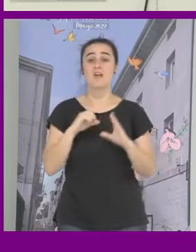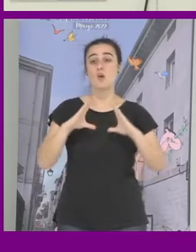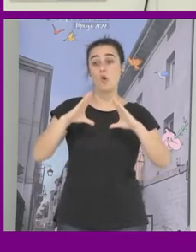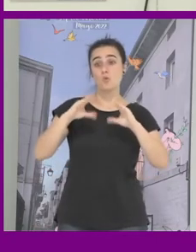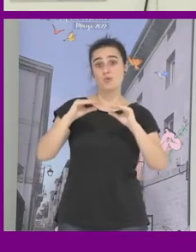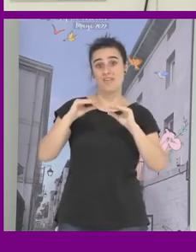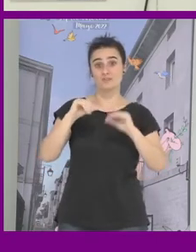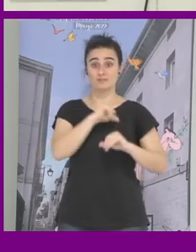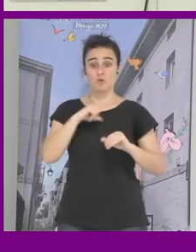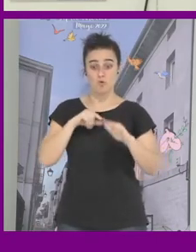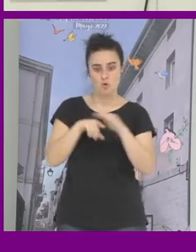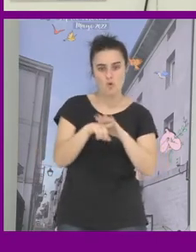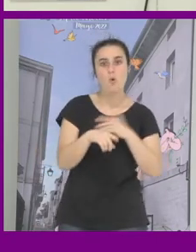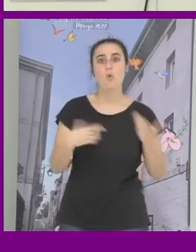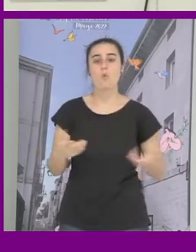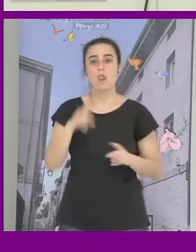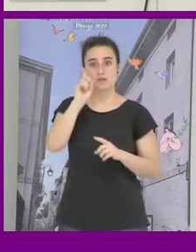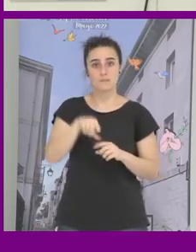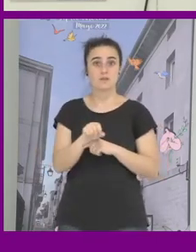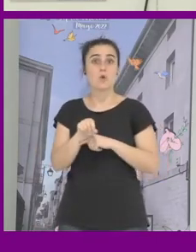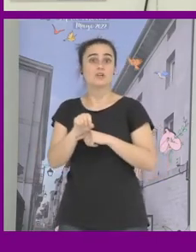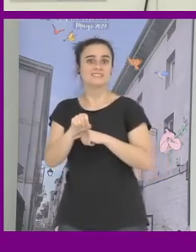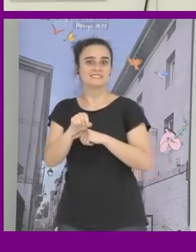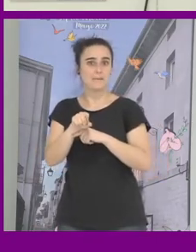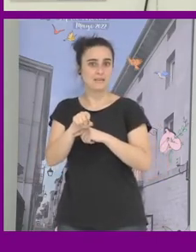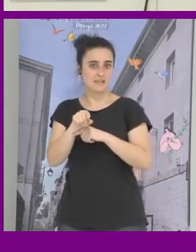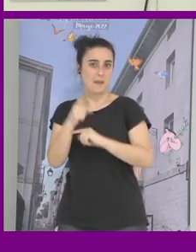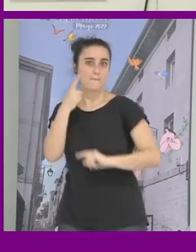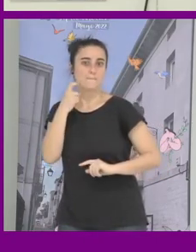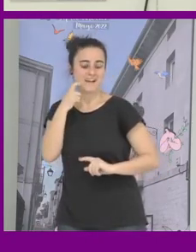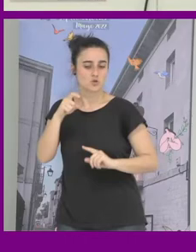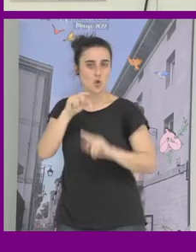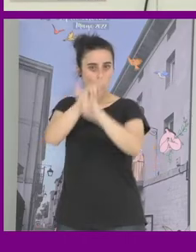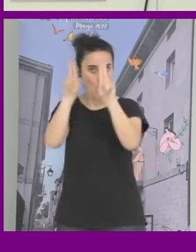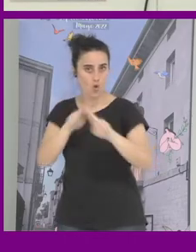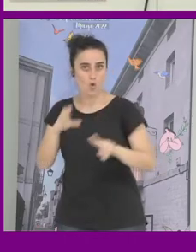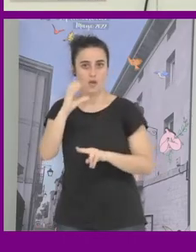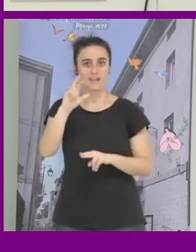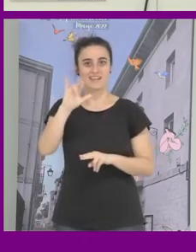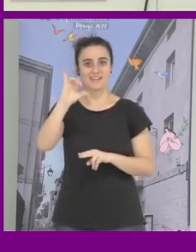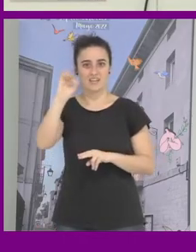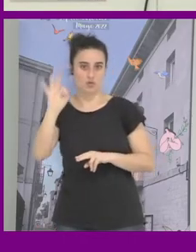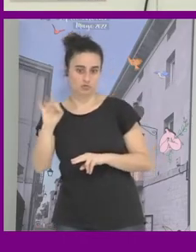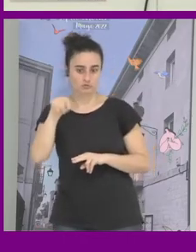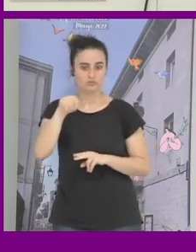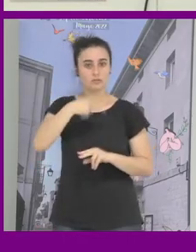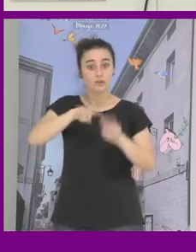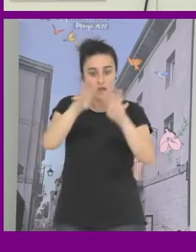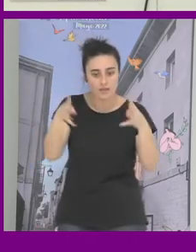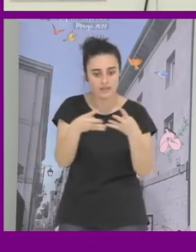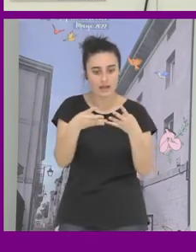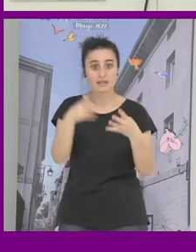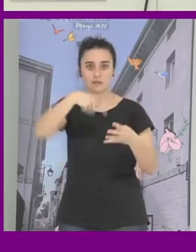bat izan da, semen banku internazional bat, krioz deitzen dena, orduan internet bidez aukera daukagu semena